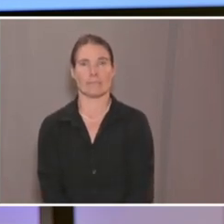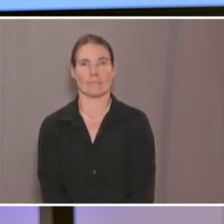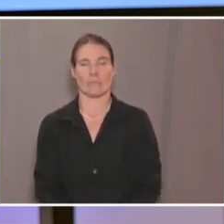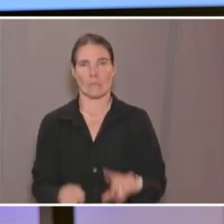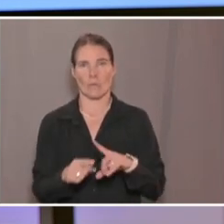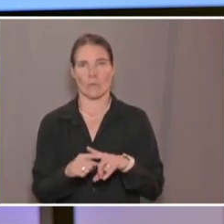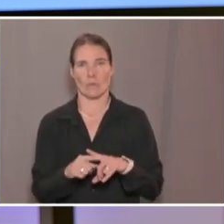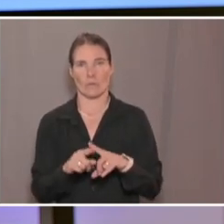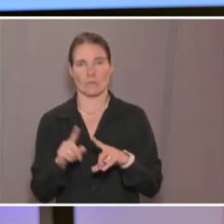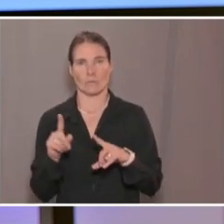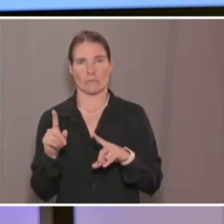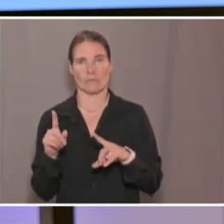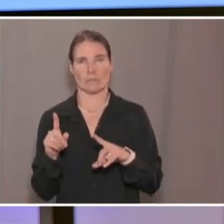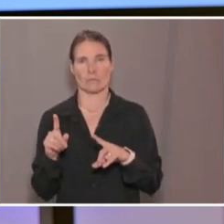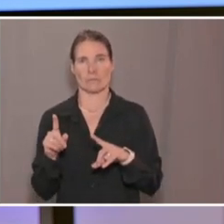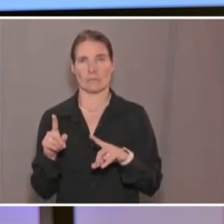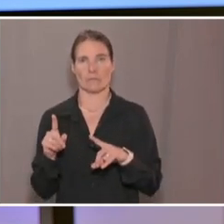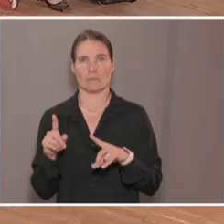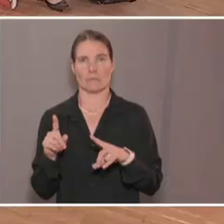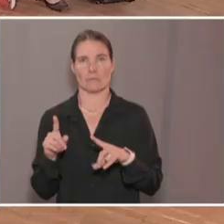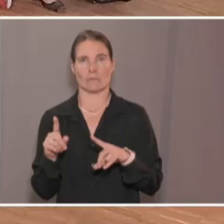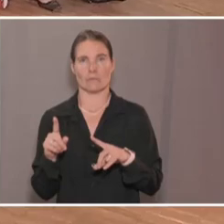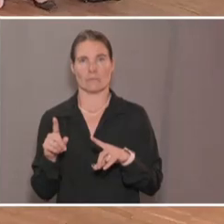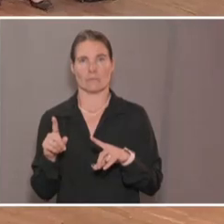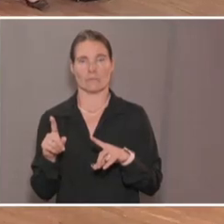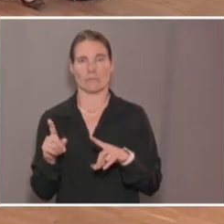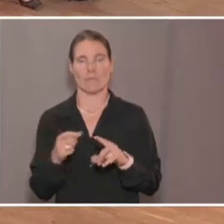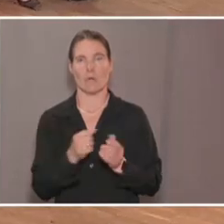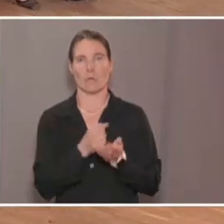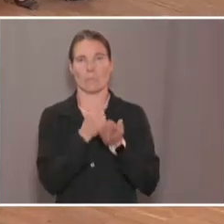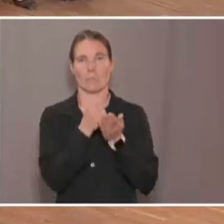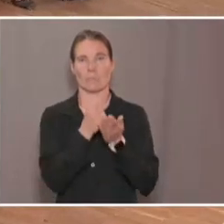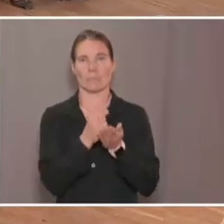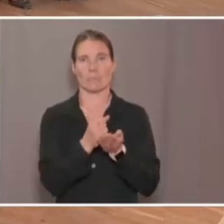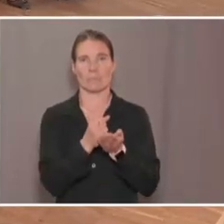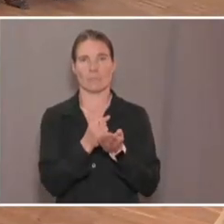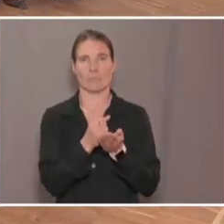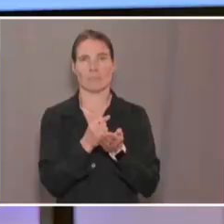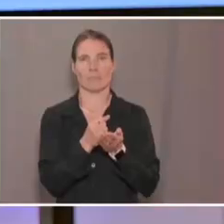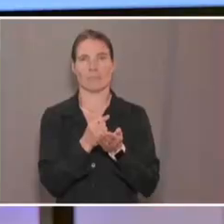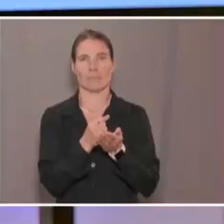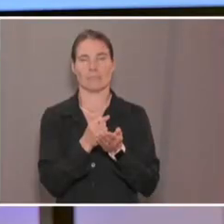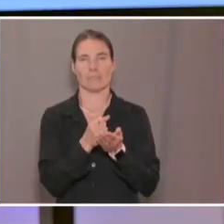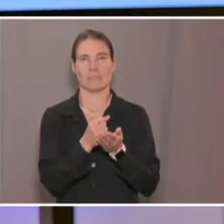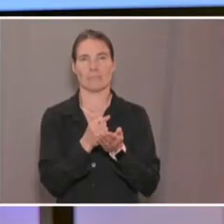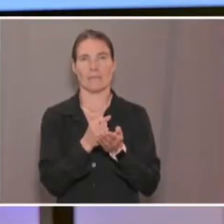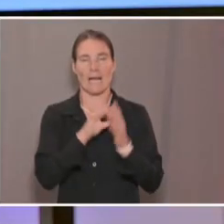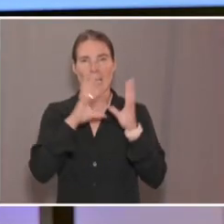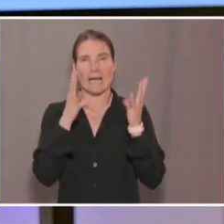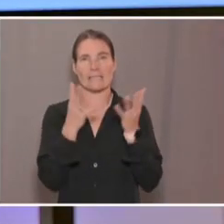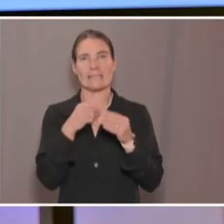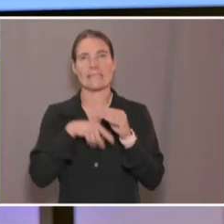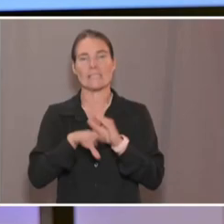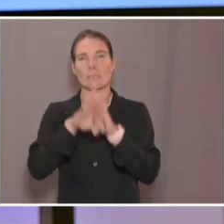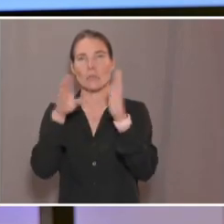auch, Sie haben es gesagt, offenbar eine Punktlandung, frist- und budgetgerecht erbaut. Und die künftigen Nutzer sind schon eingezogen. Alle, die in dem Gebäude